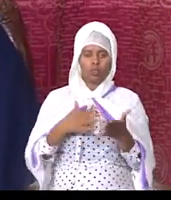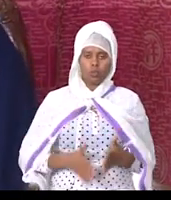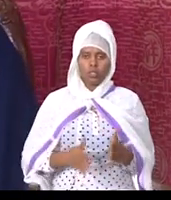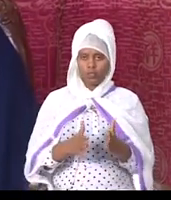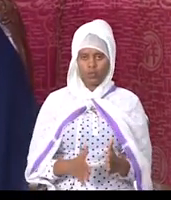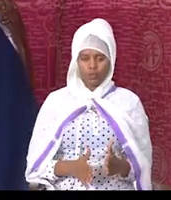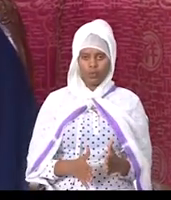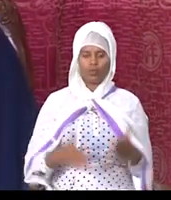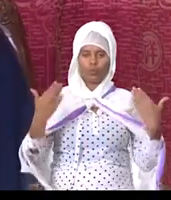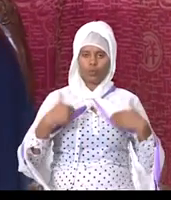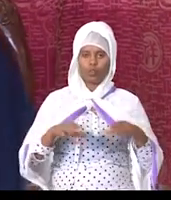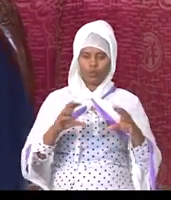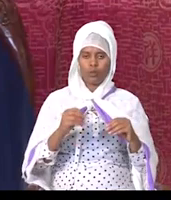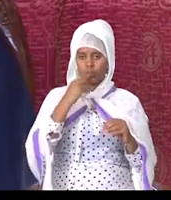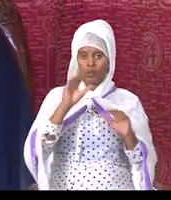كوردي كولدي